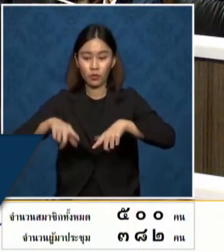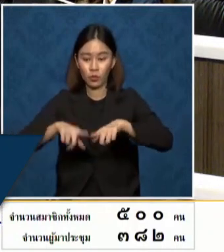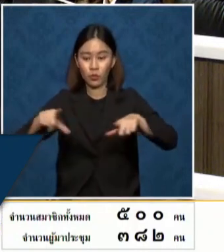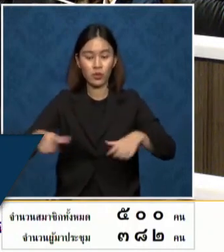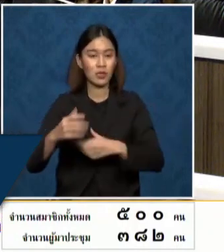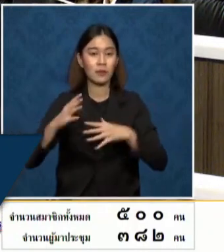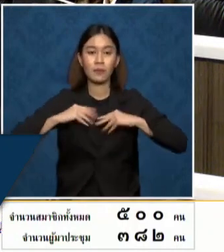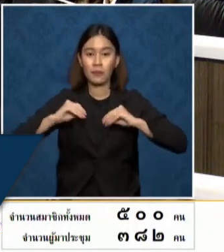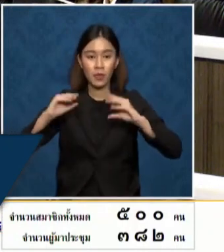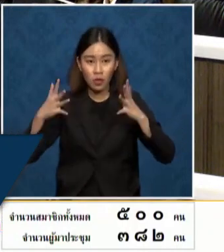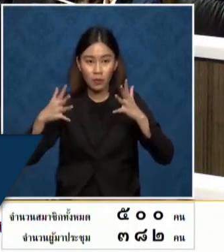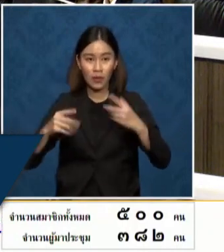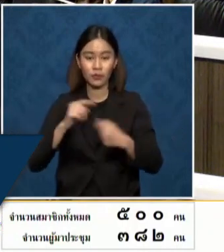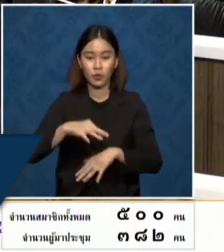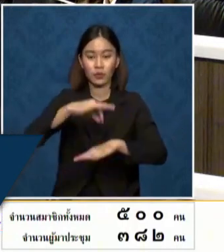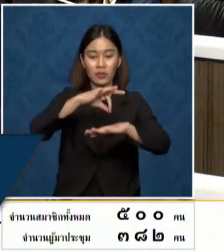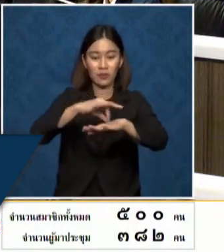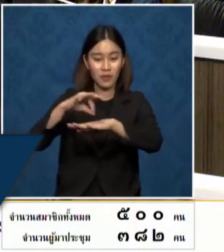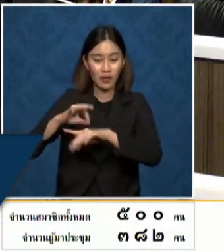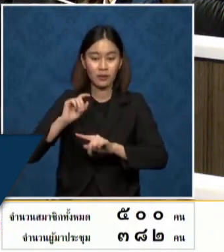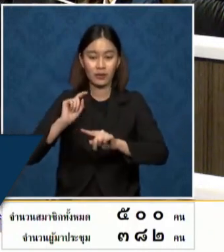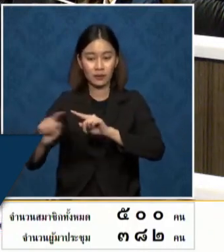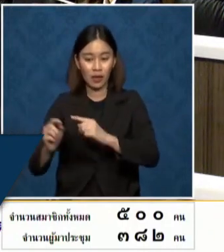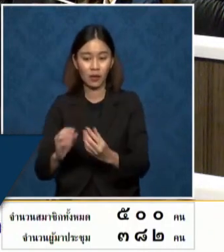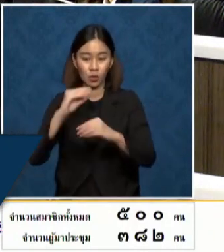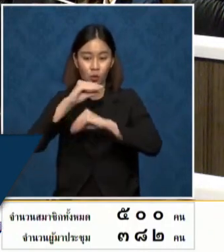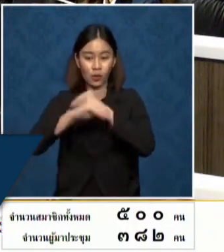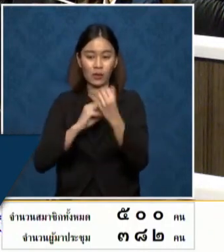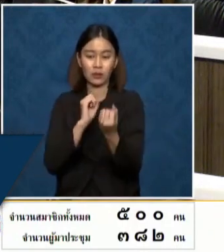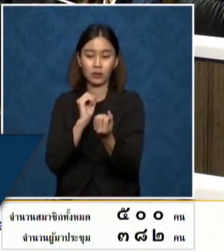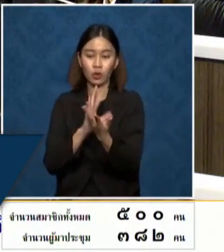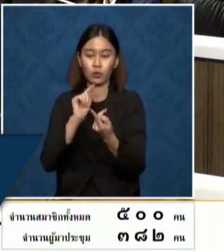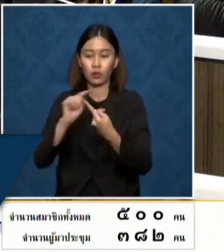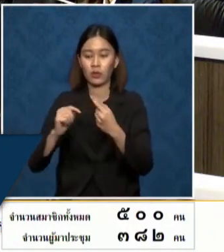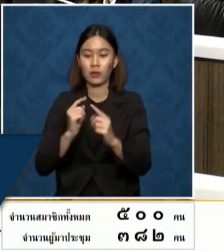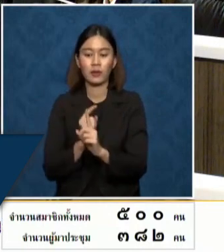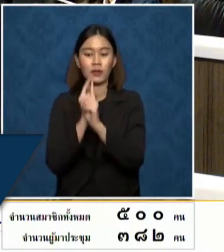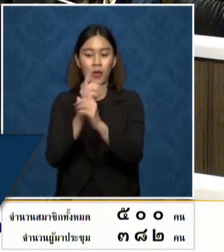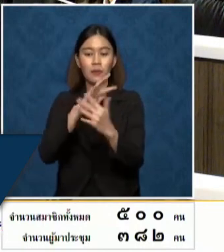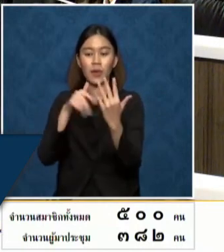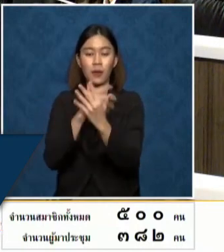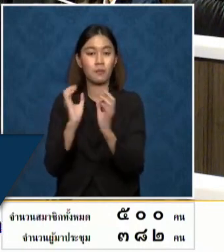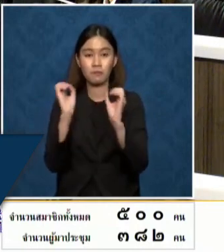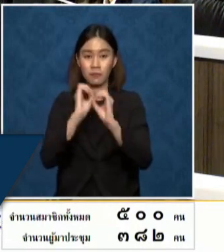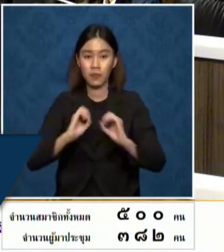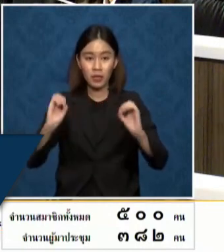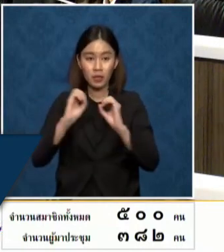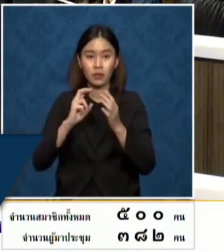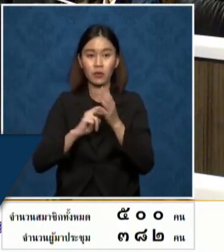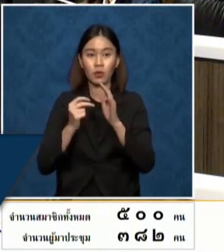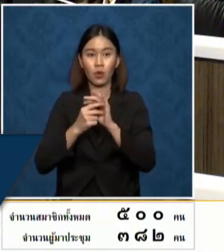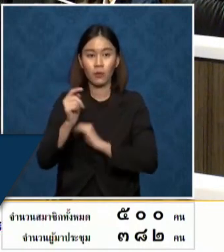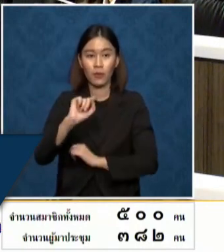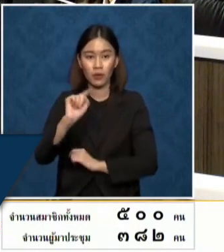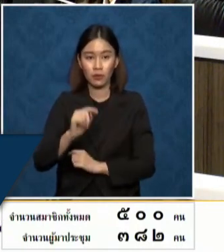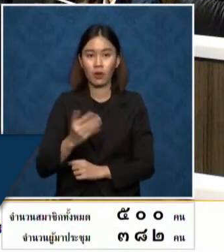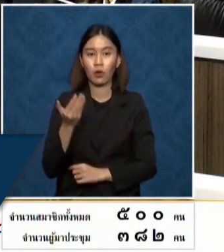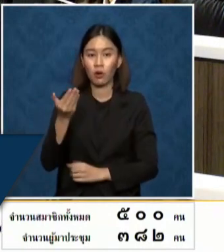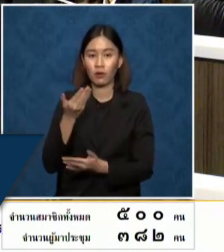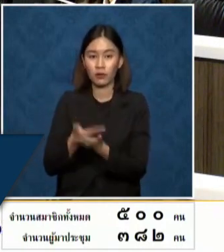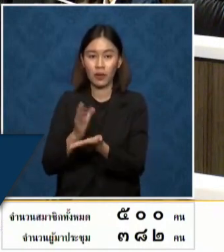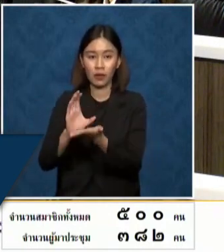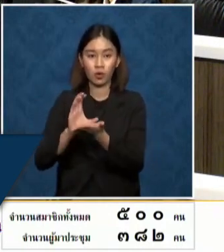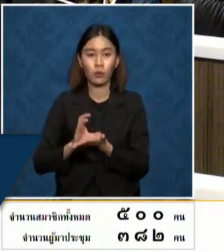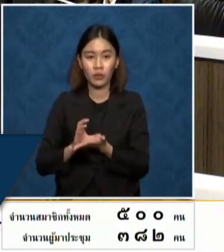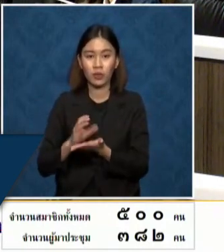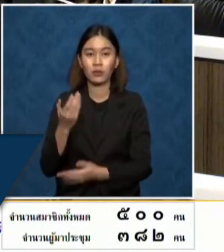ที่คัดค้านตำแหน่งที่ตั้งโครงการส่งผลให้การดำเนินโครงการไม่เป็นไปตามแผนงานนี่แสดงให้เห็นว่าการของบประมาณ